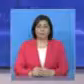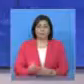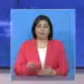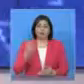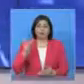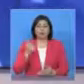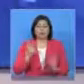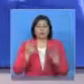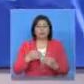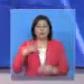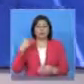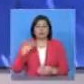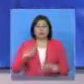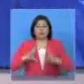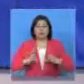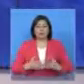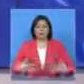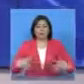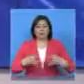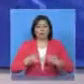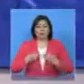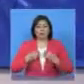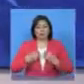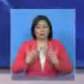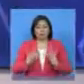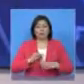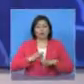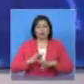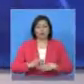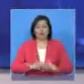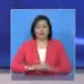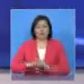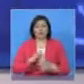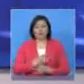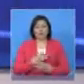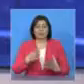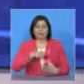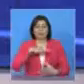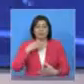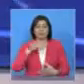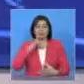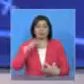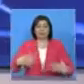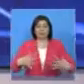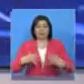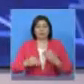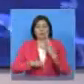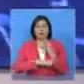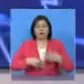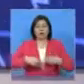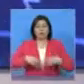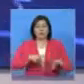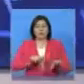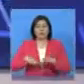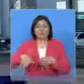Өткен сенбі күні ақтөбеліктер халықаралық отбасы күнін атап өтті. Ынтымақ пен бірлік мерекесінде бірнеше жас отбасы көшет отырғызу